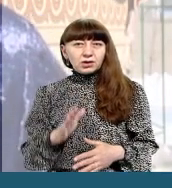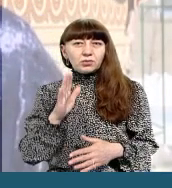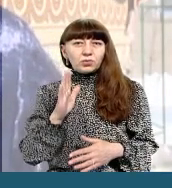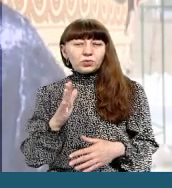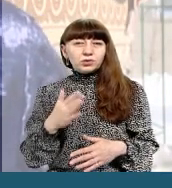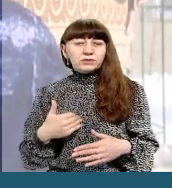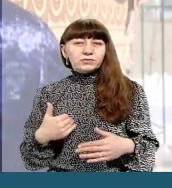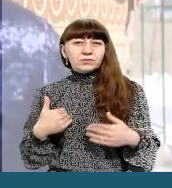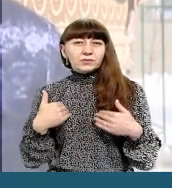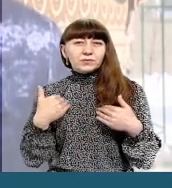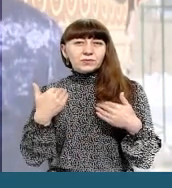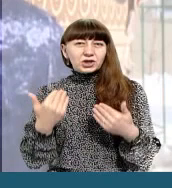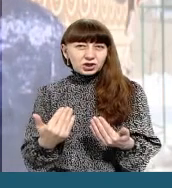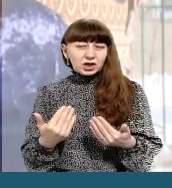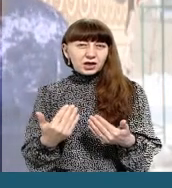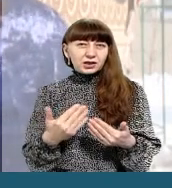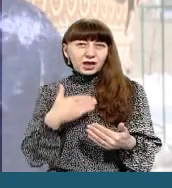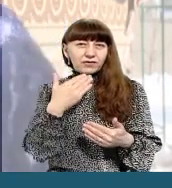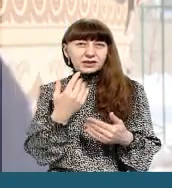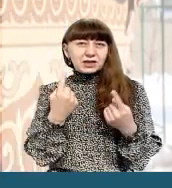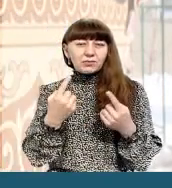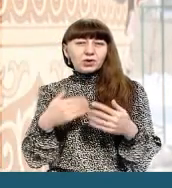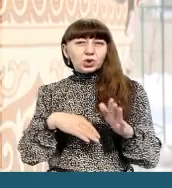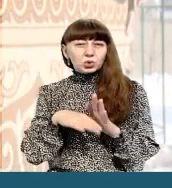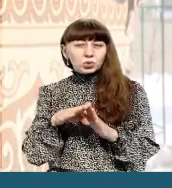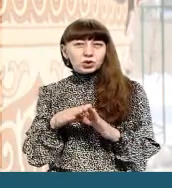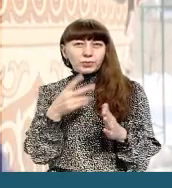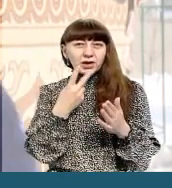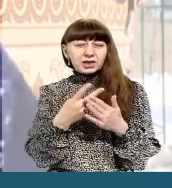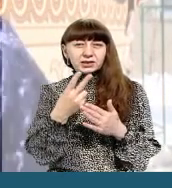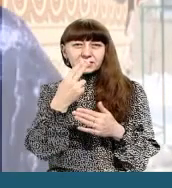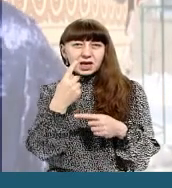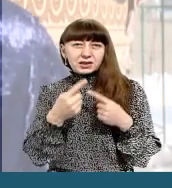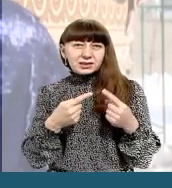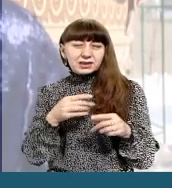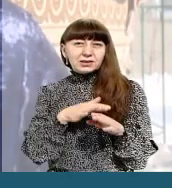Неліктен? Тойлаған. Ну, енді қазақ халқының Наурыз мейрамы енді